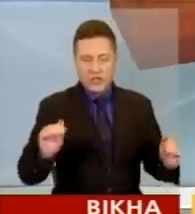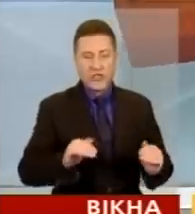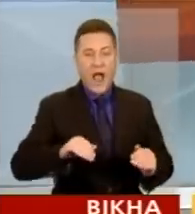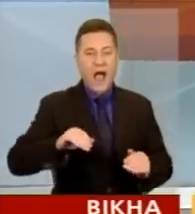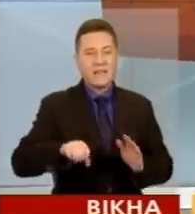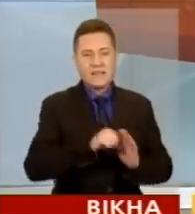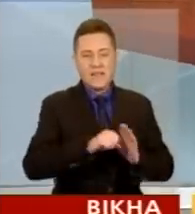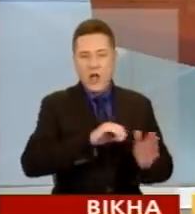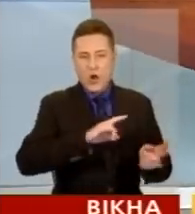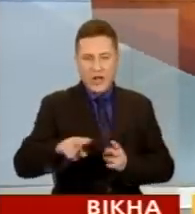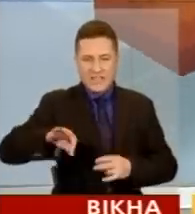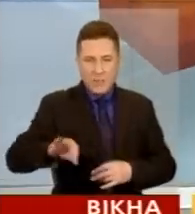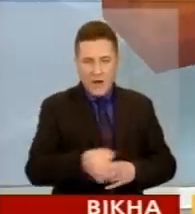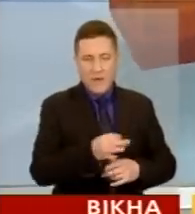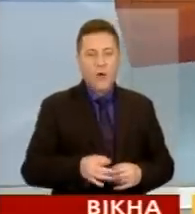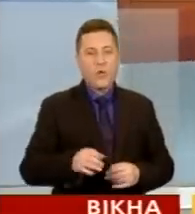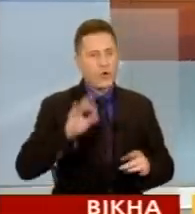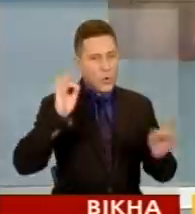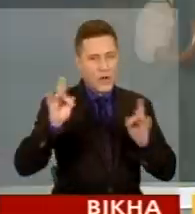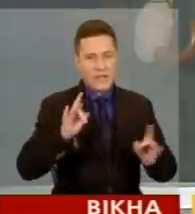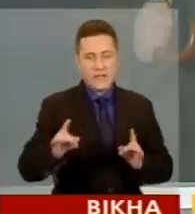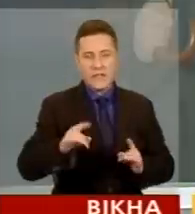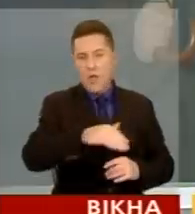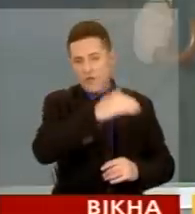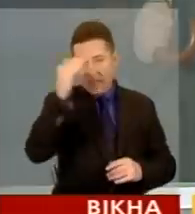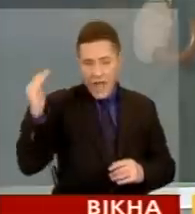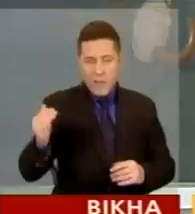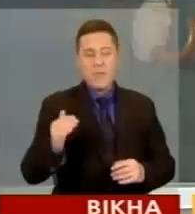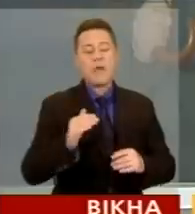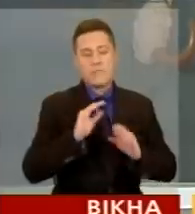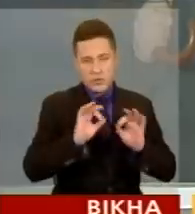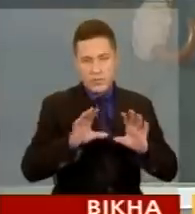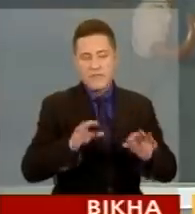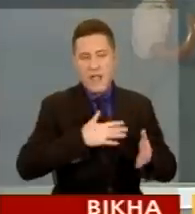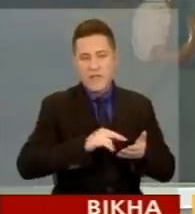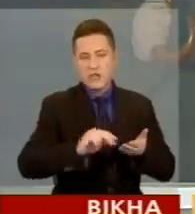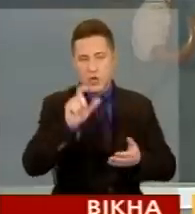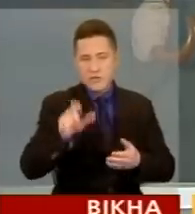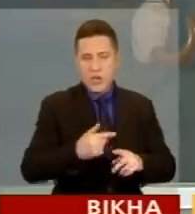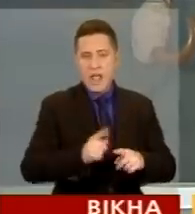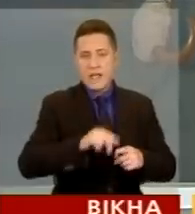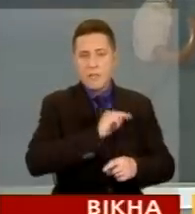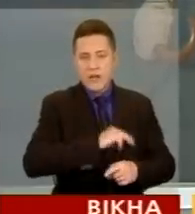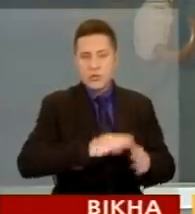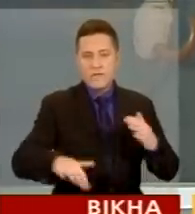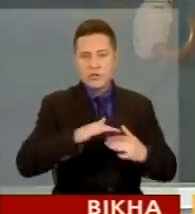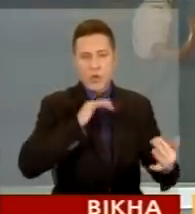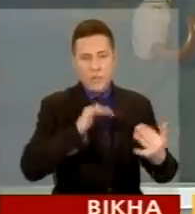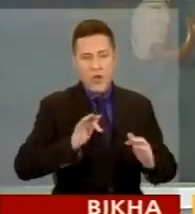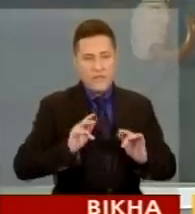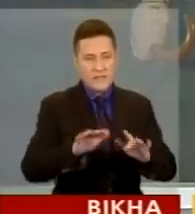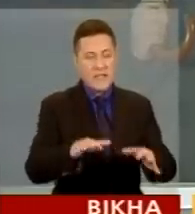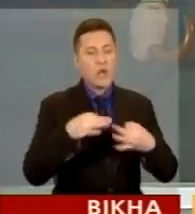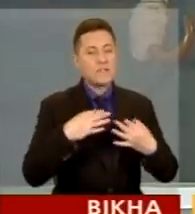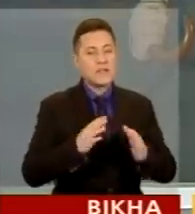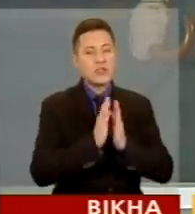в донецькому небі. Як там справи зараз, розпитаємо в нашого Дмитра Литвиненка. Він саме працює в зоні бойових дій. Дмитре, вітаю. Тож розкажи, будь